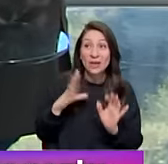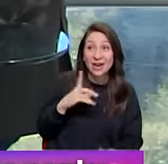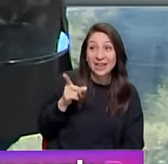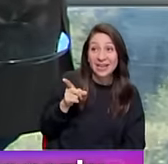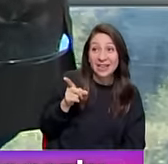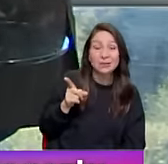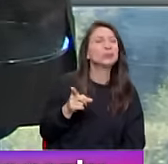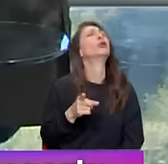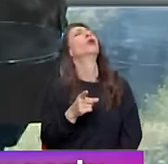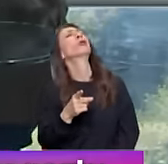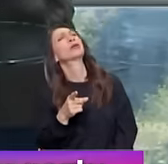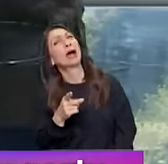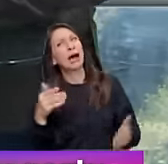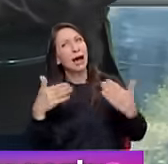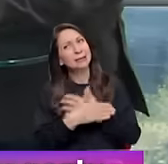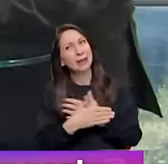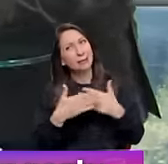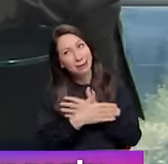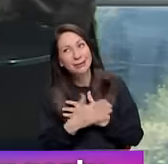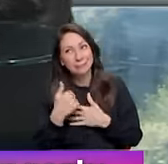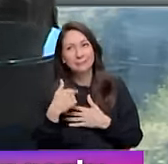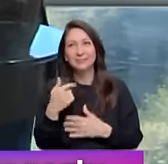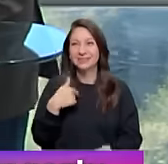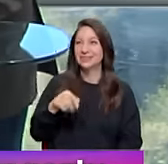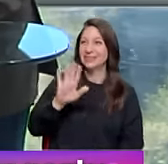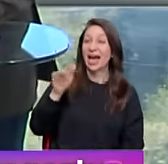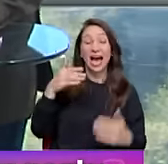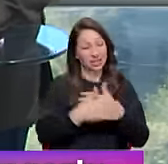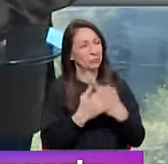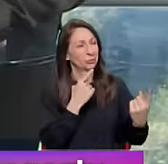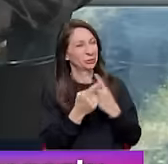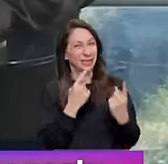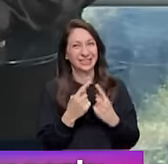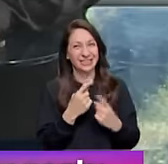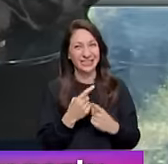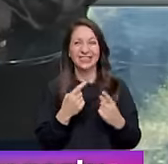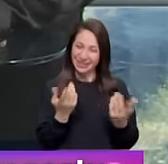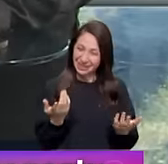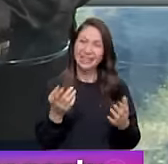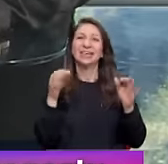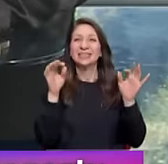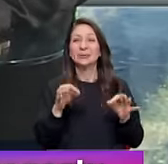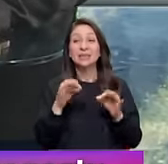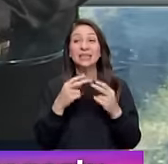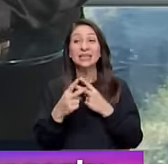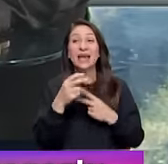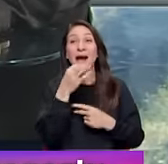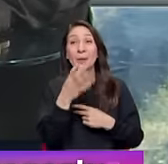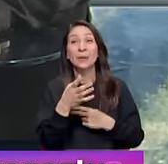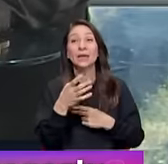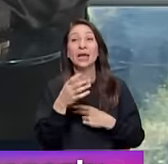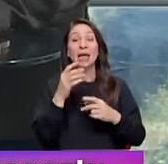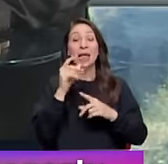galiba. Yok. Benim akşam Deniz abi gönderiyorum. Akşam konuşacağız. Peki. Şimdi sıradaki haberle devam